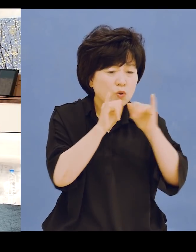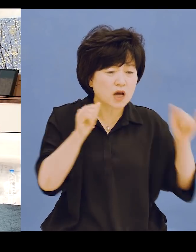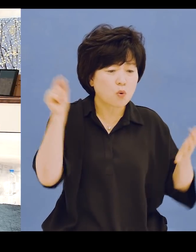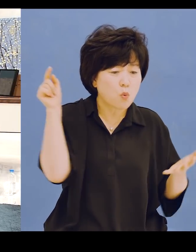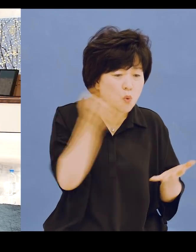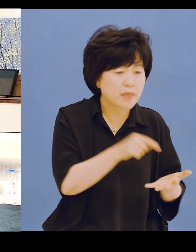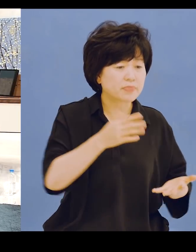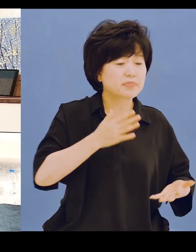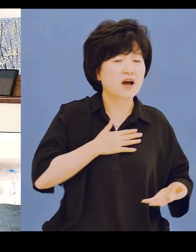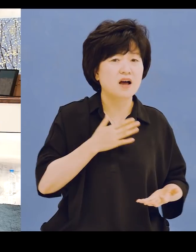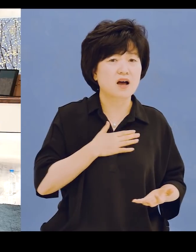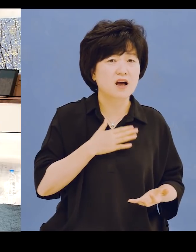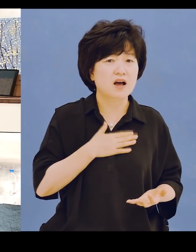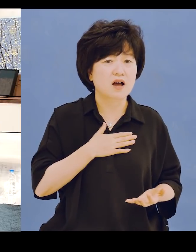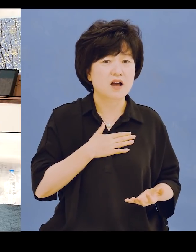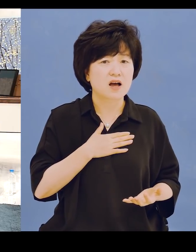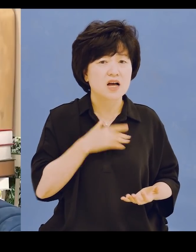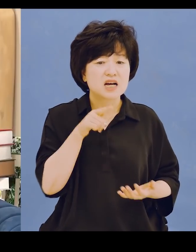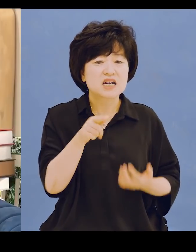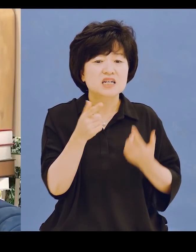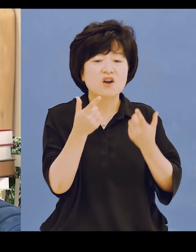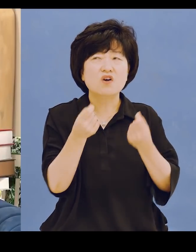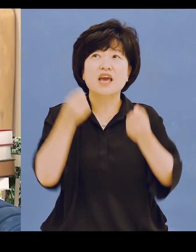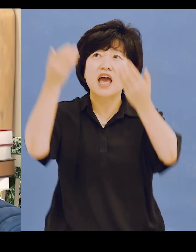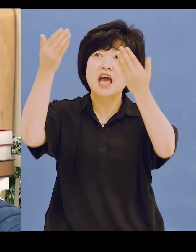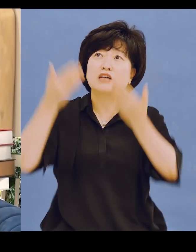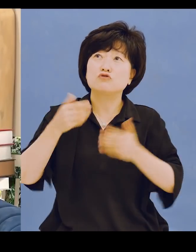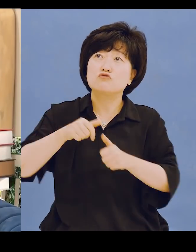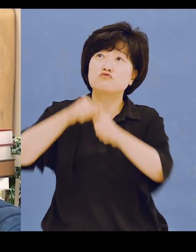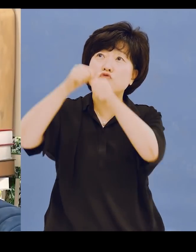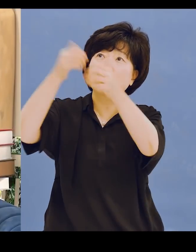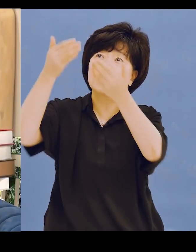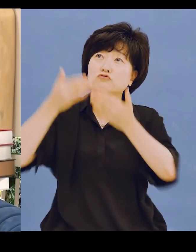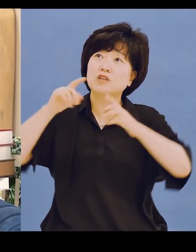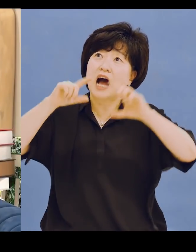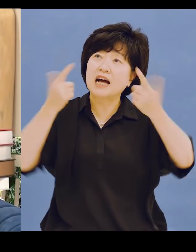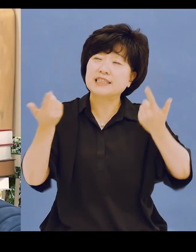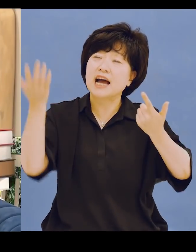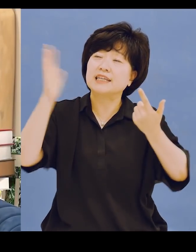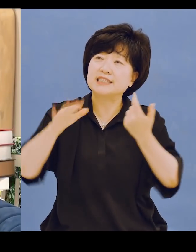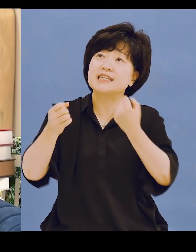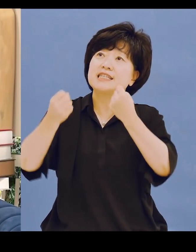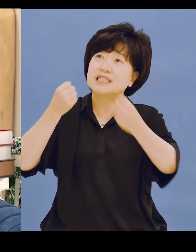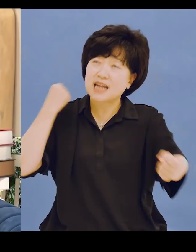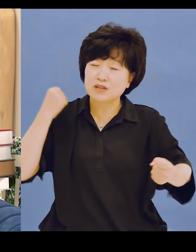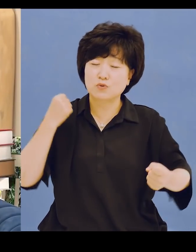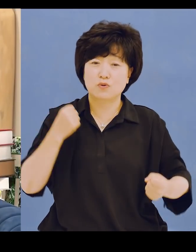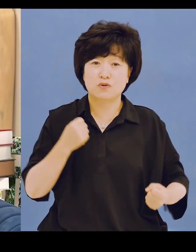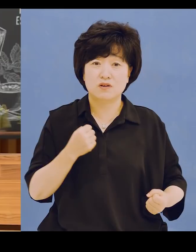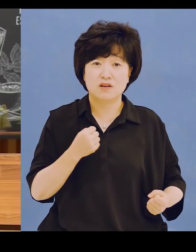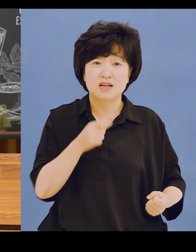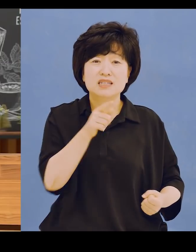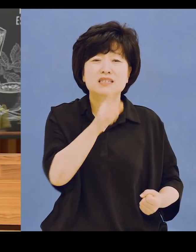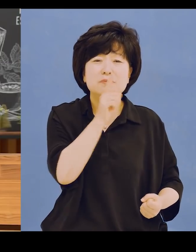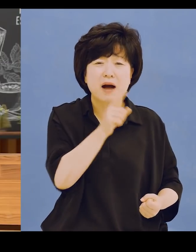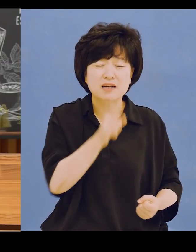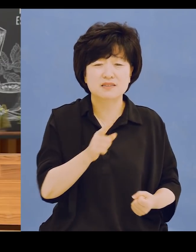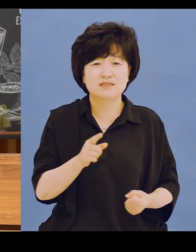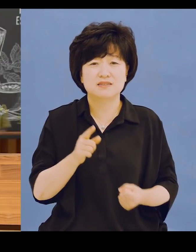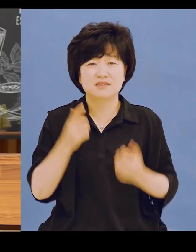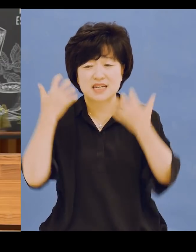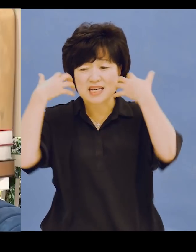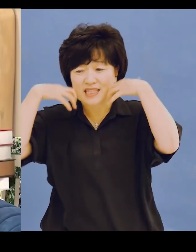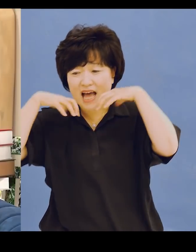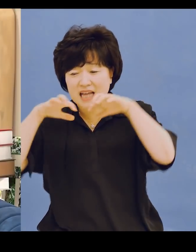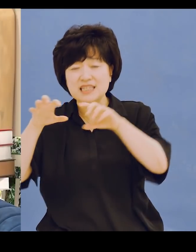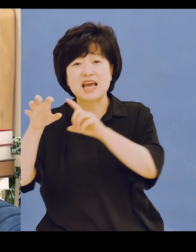누가 한 말입니까? 데니엘의 친구들이 죽음의 자리에서 하나님이 우리를 구원하지 않는다